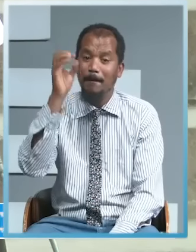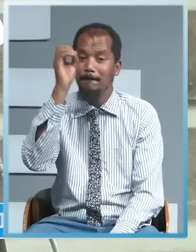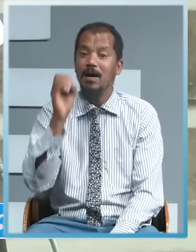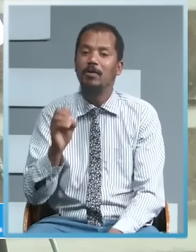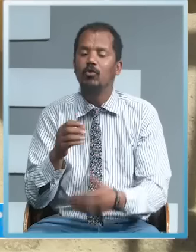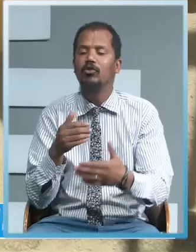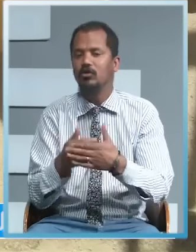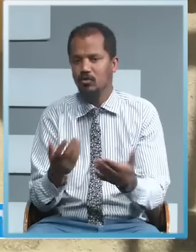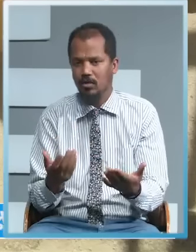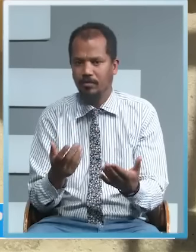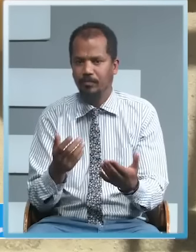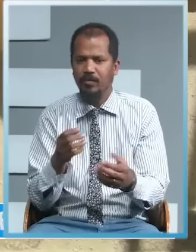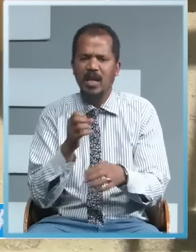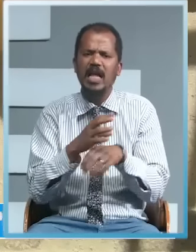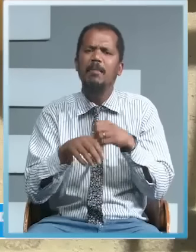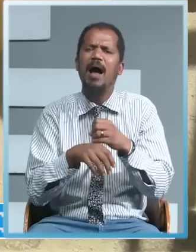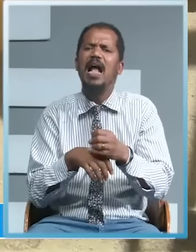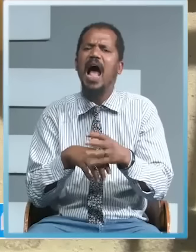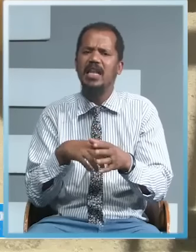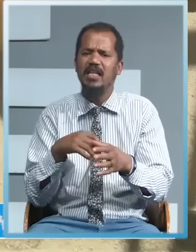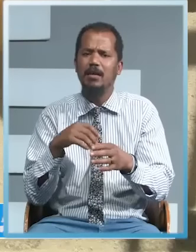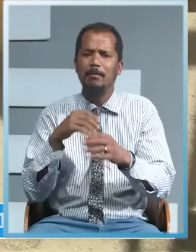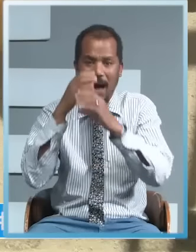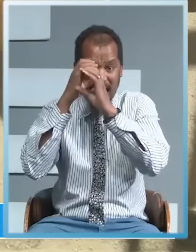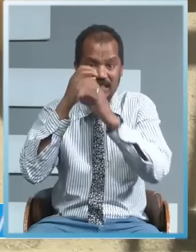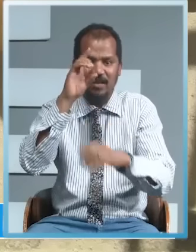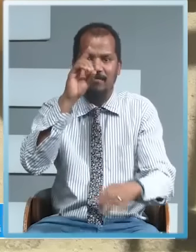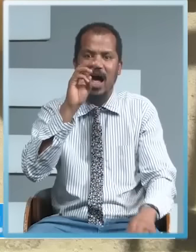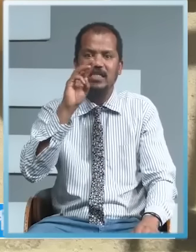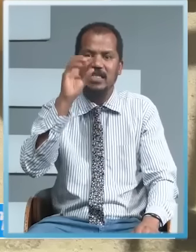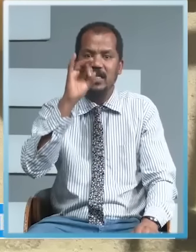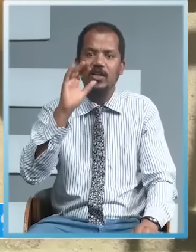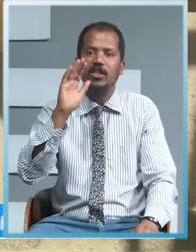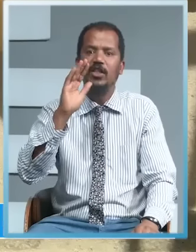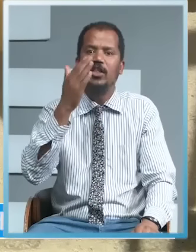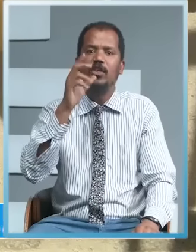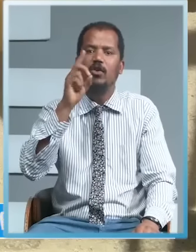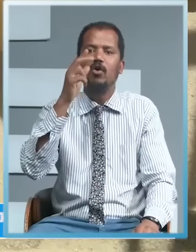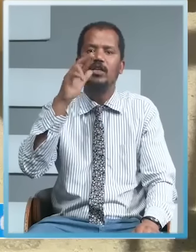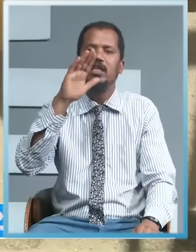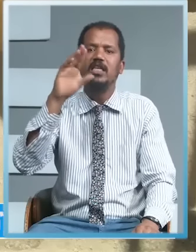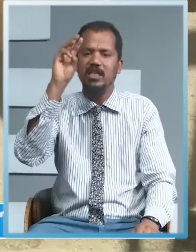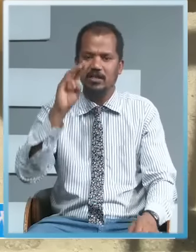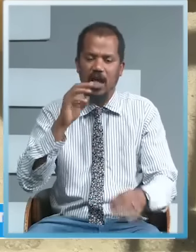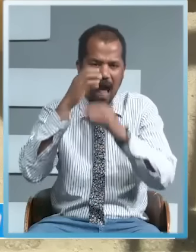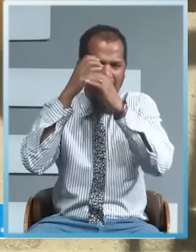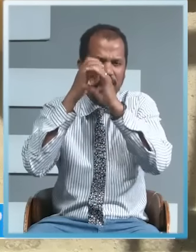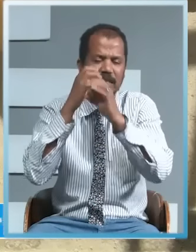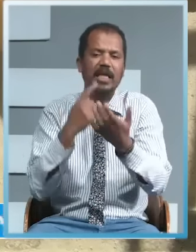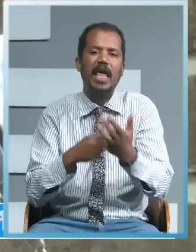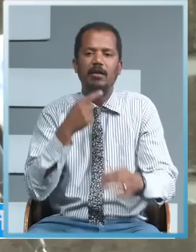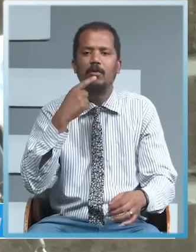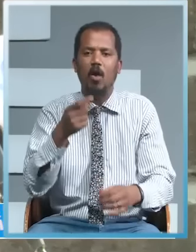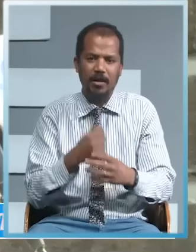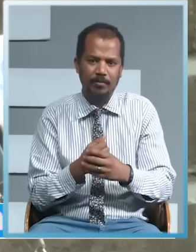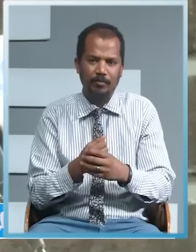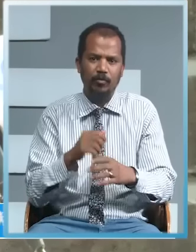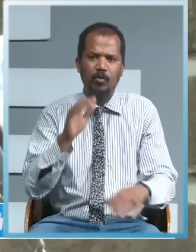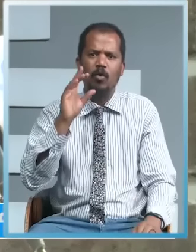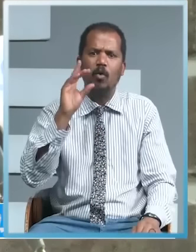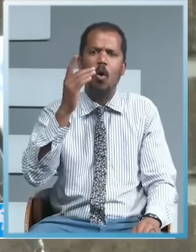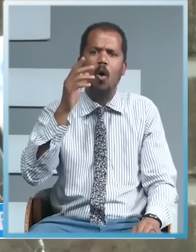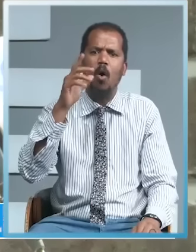32% ደርሷል። ከአማካሪ መሐንዲሱ ፋሲል ጊዮርጊስ ደግሞ የተወከሉት አርክቴክት ይህንን ብለዋል። የኮፐር